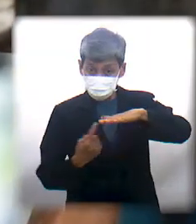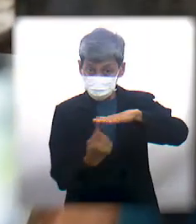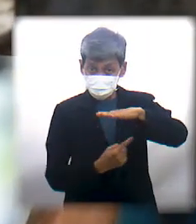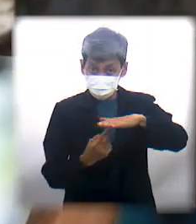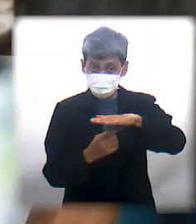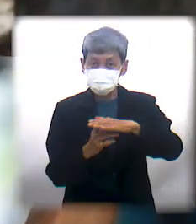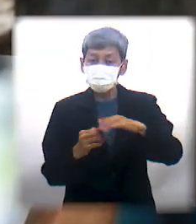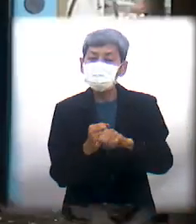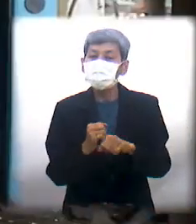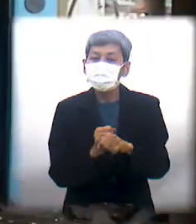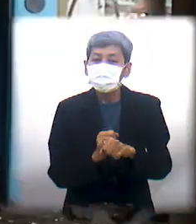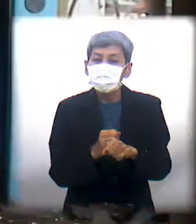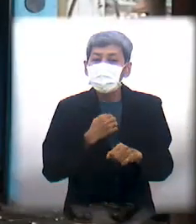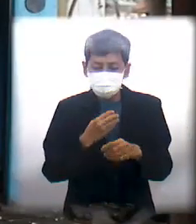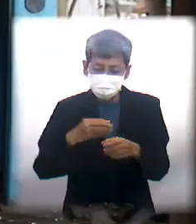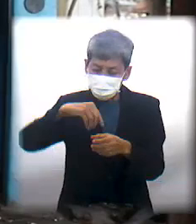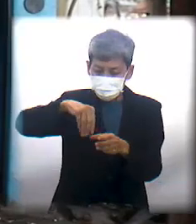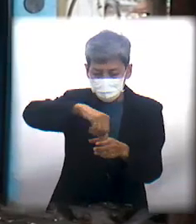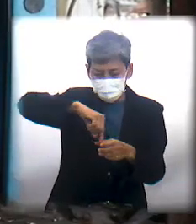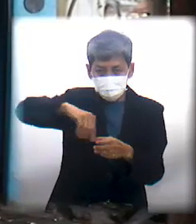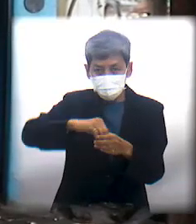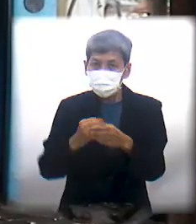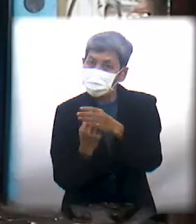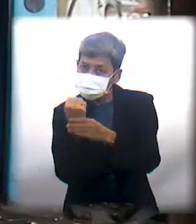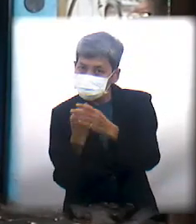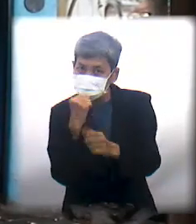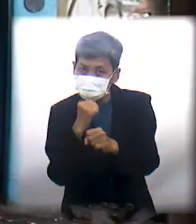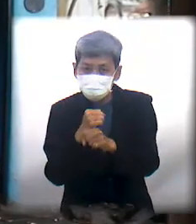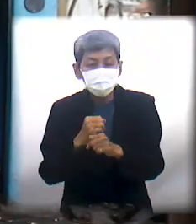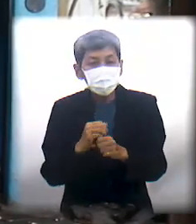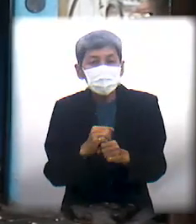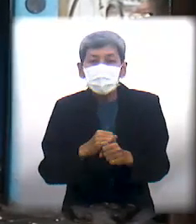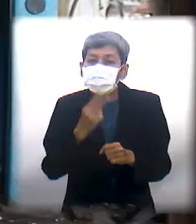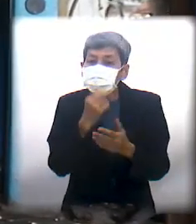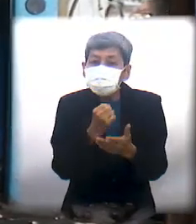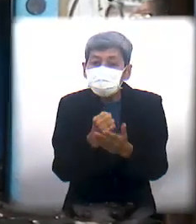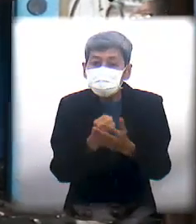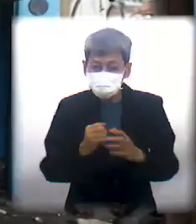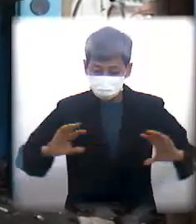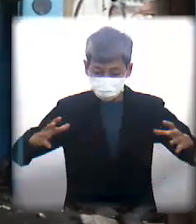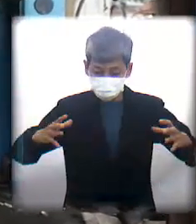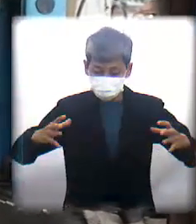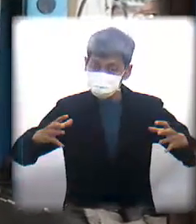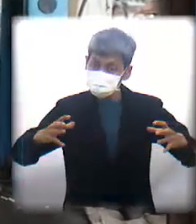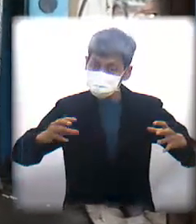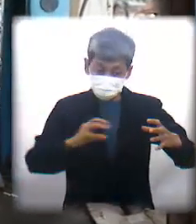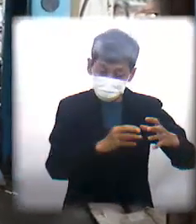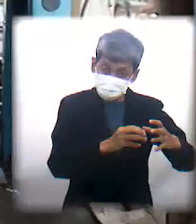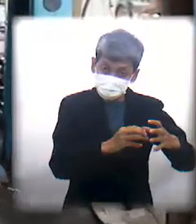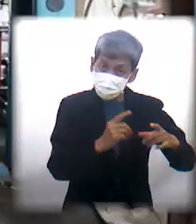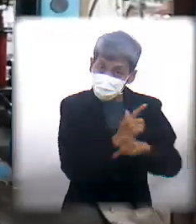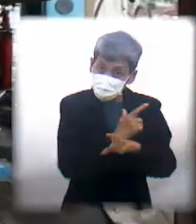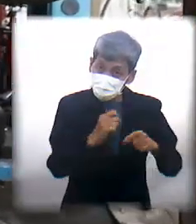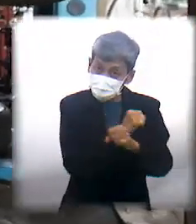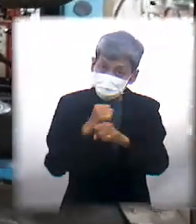ครับ แล้วใส่ยางนี่ก็คือมันก็จะกันที่จะไปโดนถูกไหมคะกันเหล็กกับเหล็กโดนกันแบบน ี้ใช่